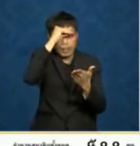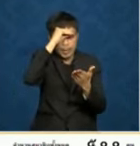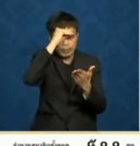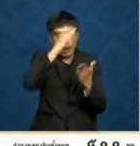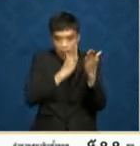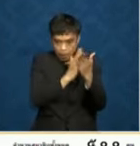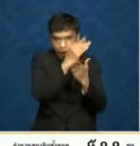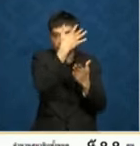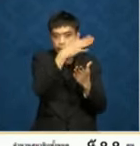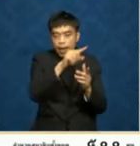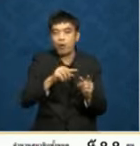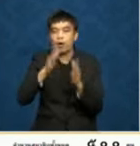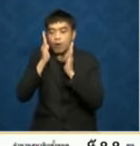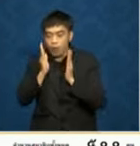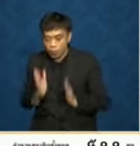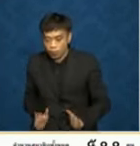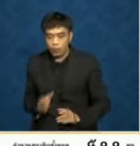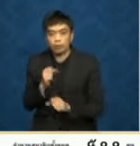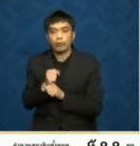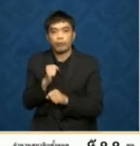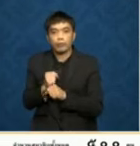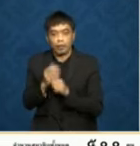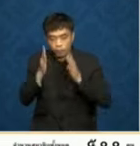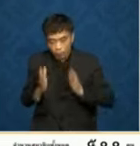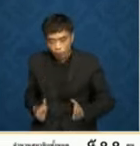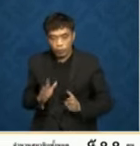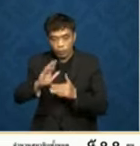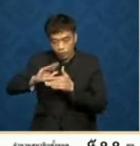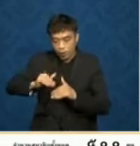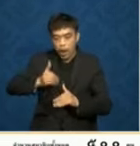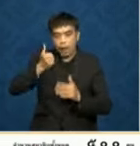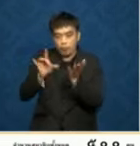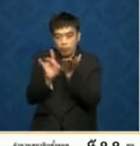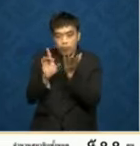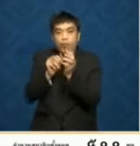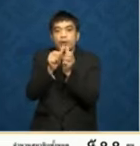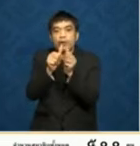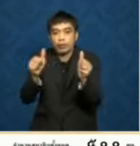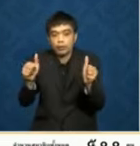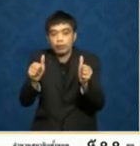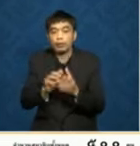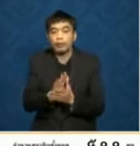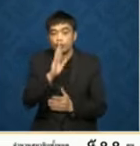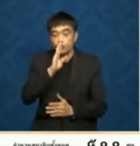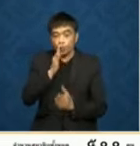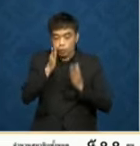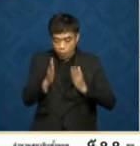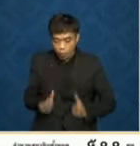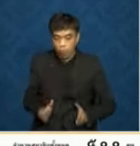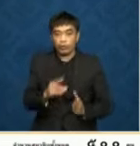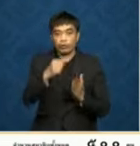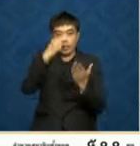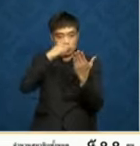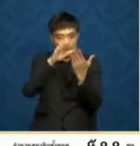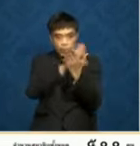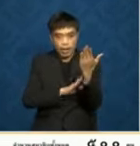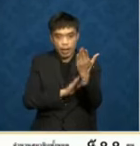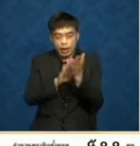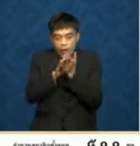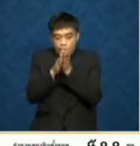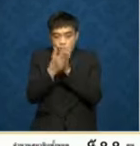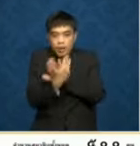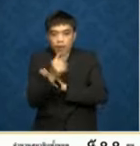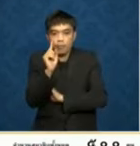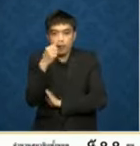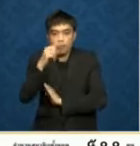และพัฒนาคุภาพของคนในประเทศนี้ได้และเมื่อเราเปลี่ยนแปลงคุณภาพของคนในประเทศนี้ได้เมอนั้นและครับเราจะ